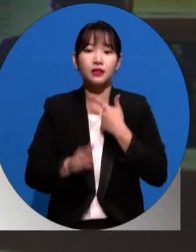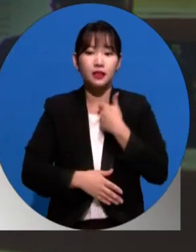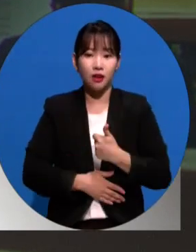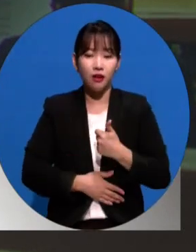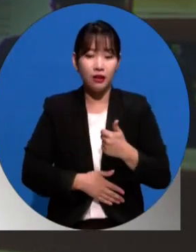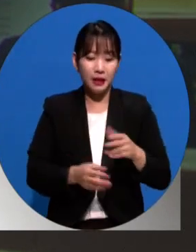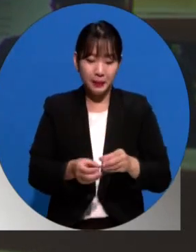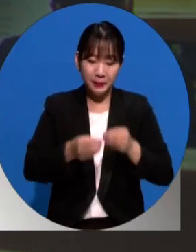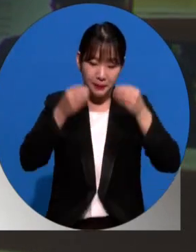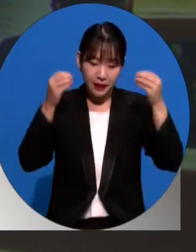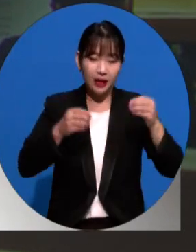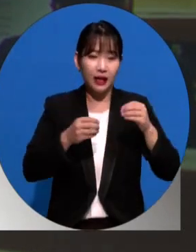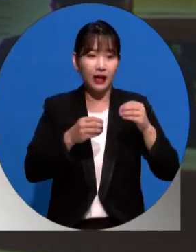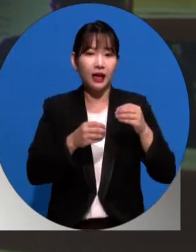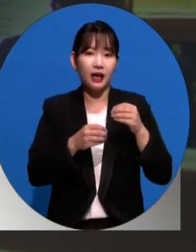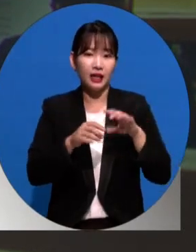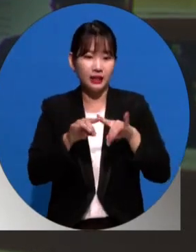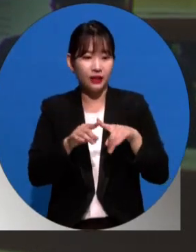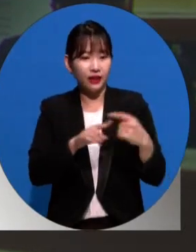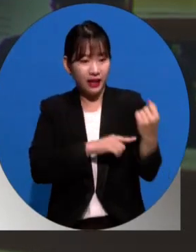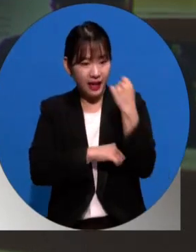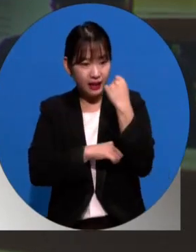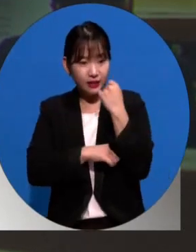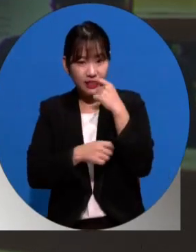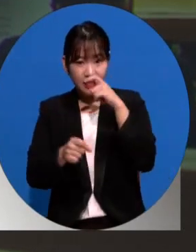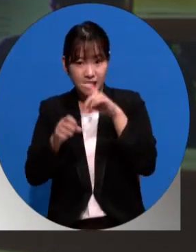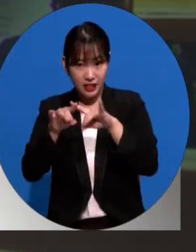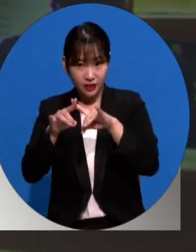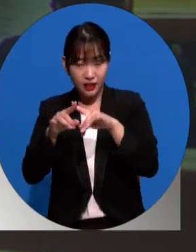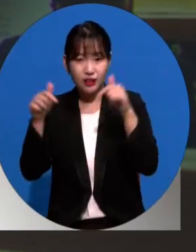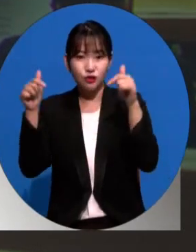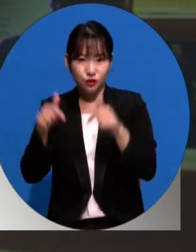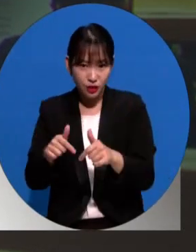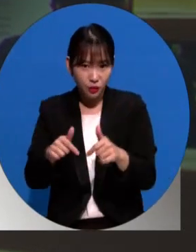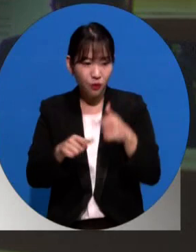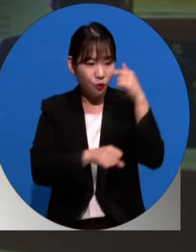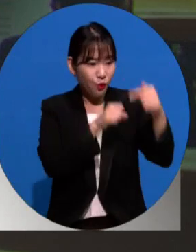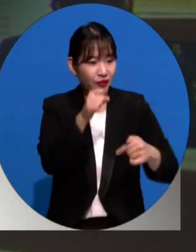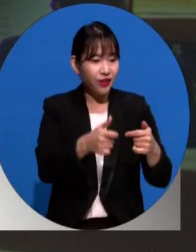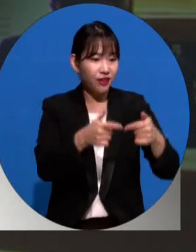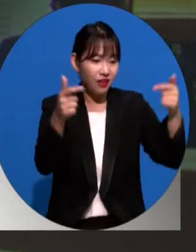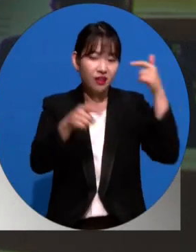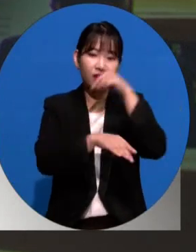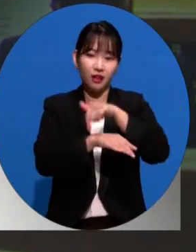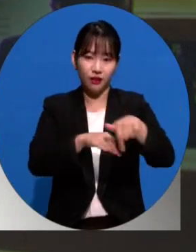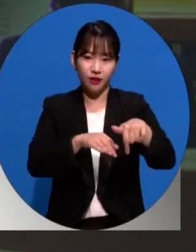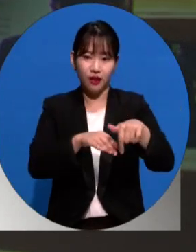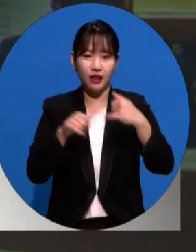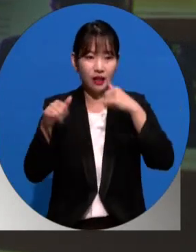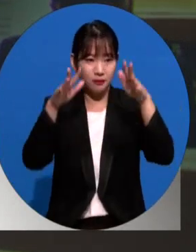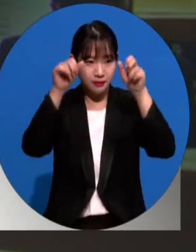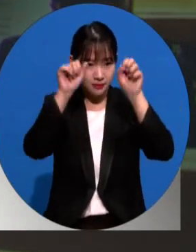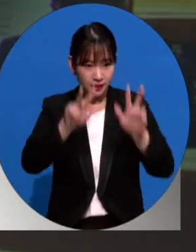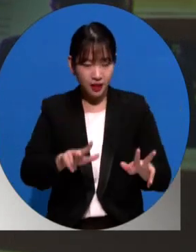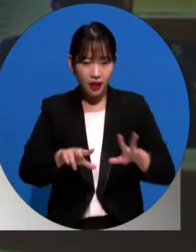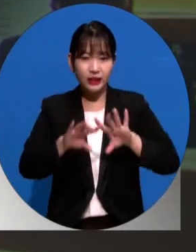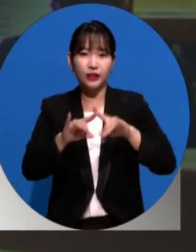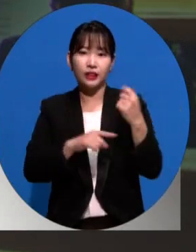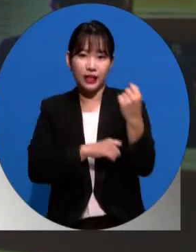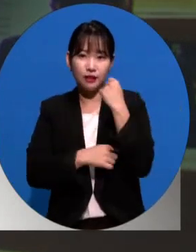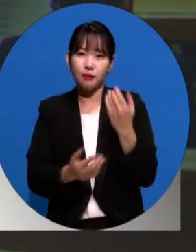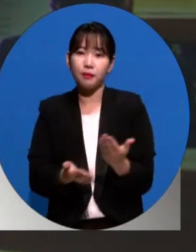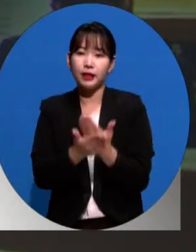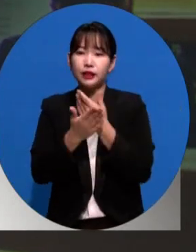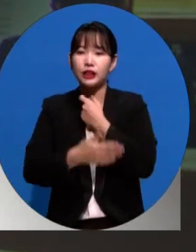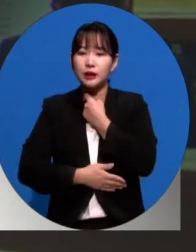실제로는 재생에너지 목표 비율을 낮추고 원전 비중을 늘린다는 구상입니다. 해상 풍력 등 재생에너지를